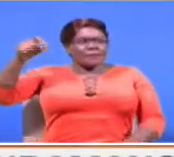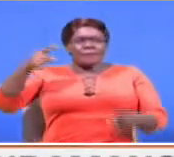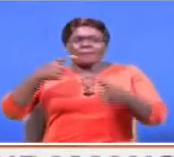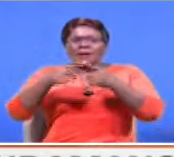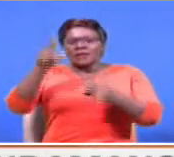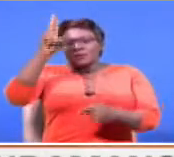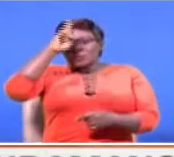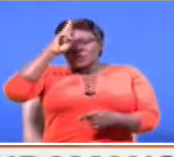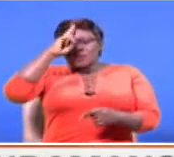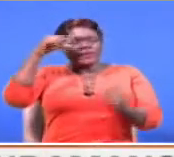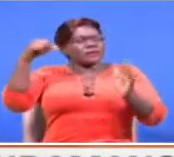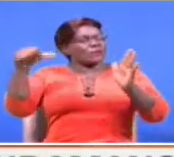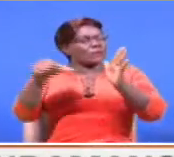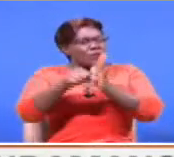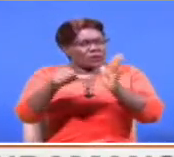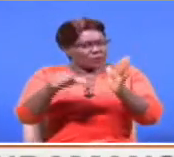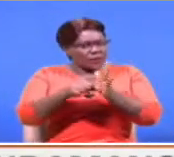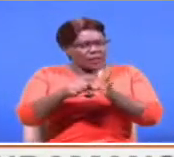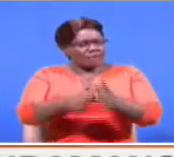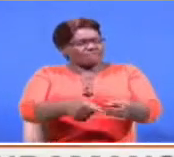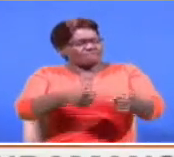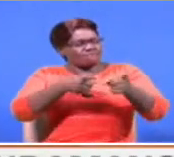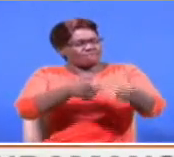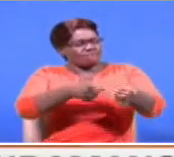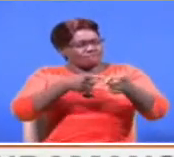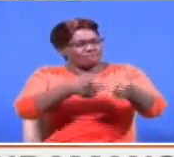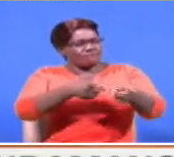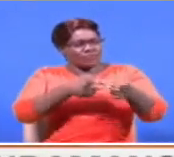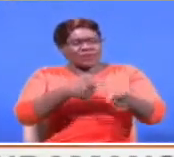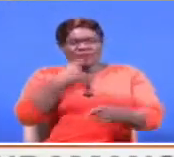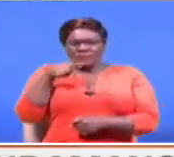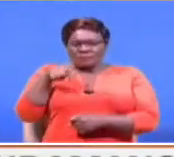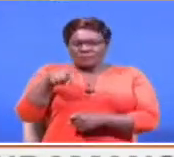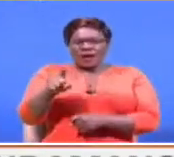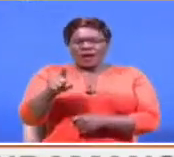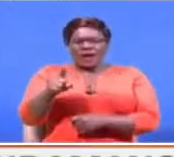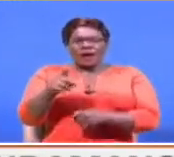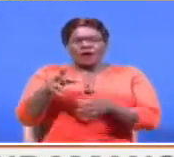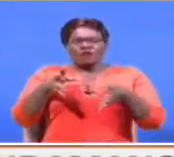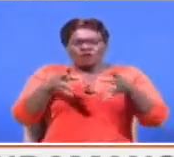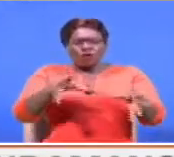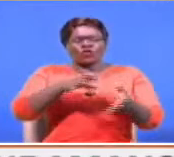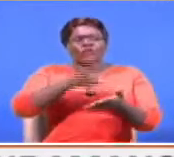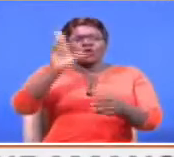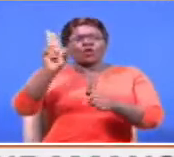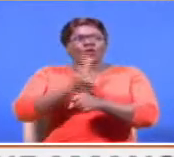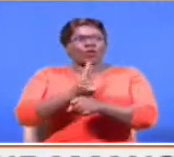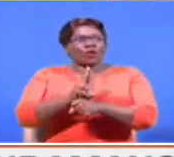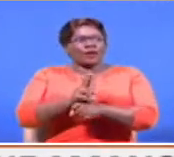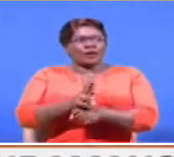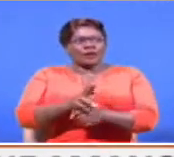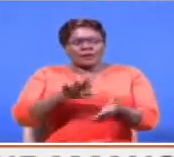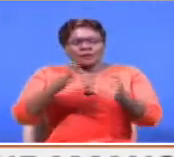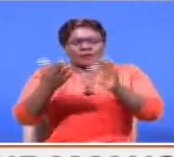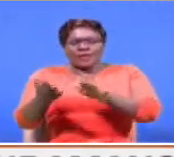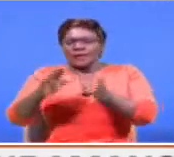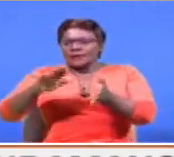hivyo, polisi wamejipata pabaya, wakilimbikiziwa lawama na kudaiwa kutumia nguvu kupita kiasi. These deaths